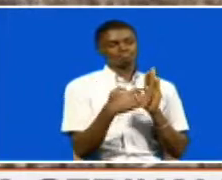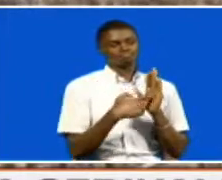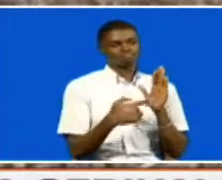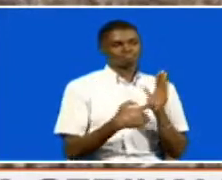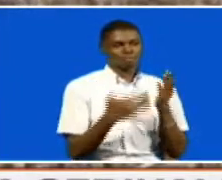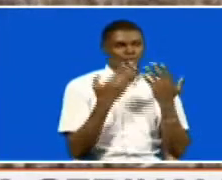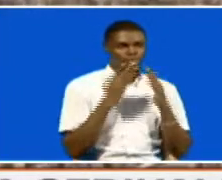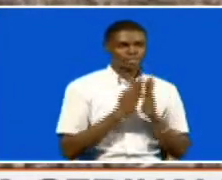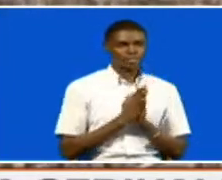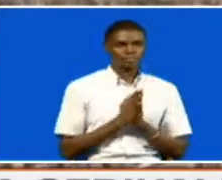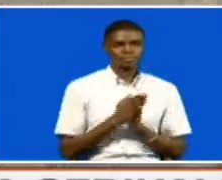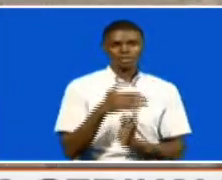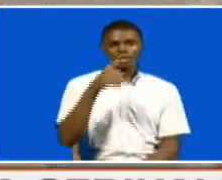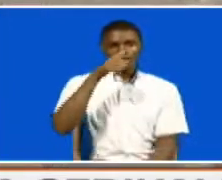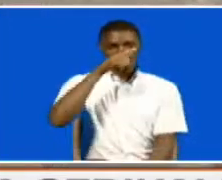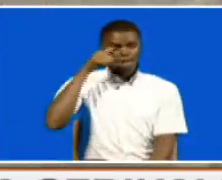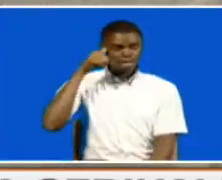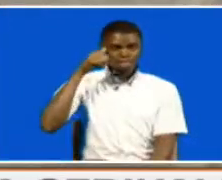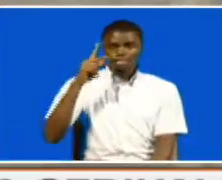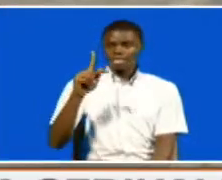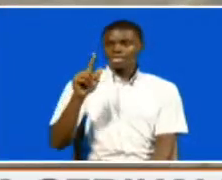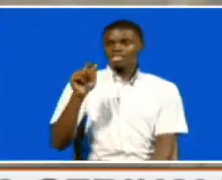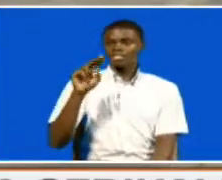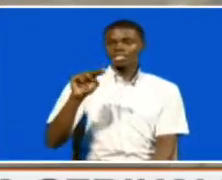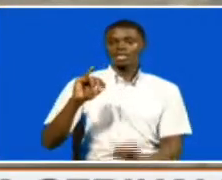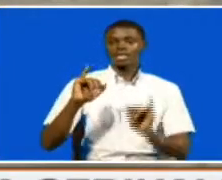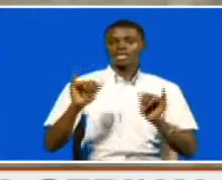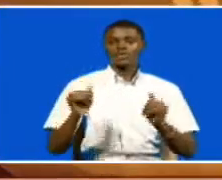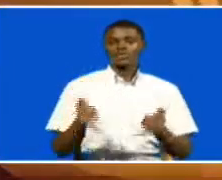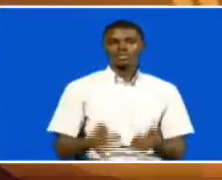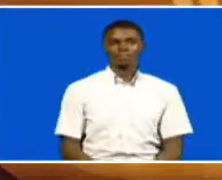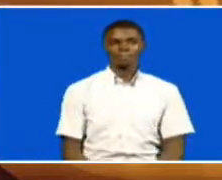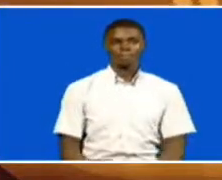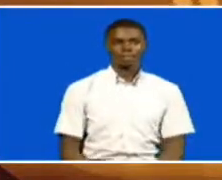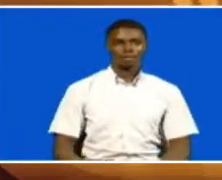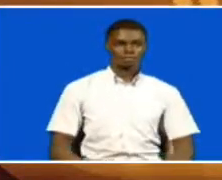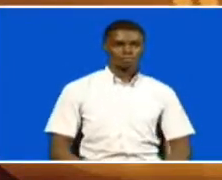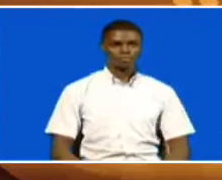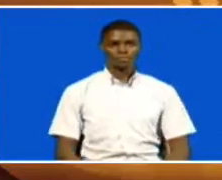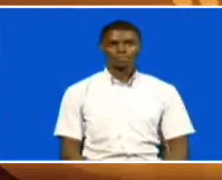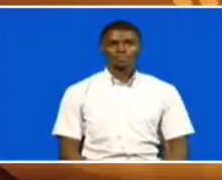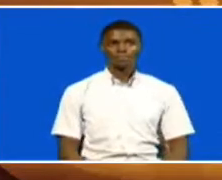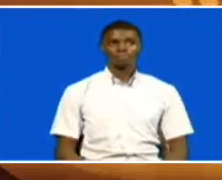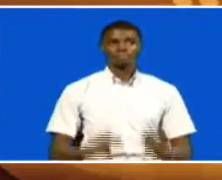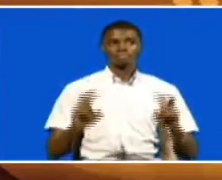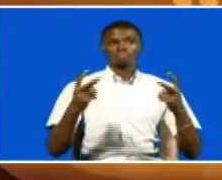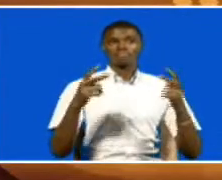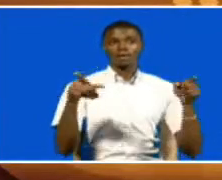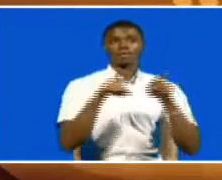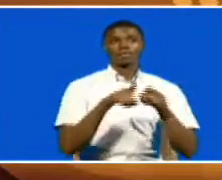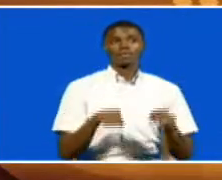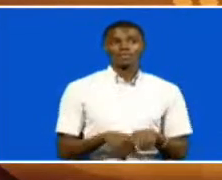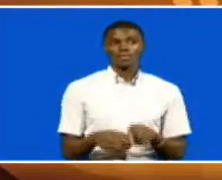hatari. Alimanzu, KTN News. Na mtazamaji, vile vile pia watu watatu